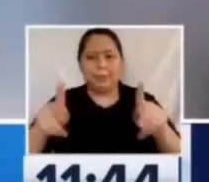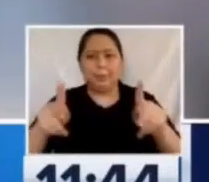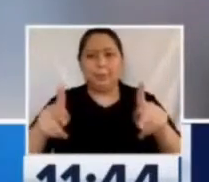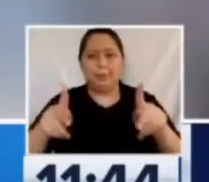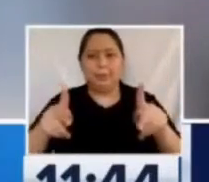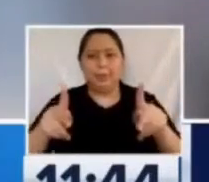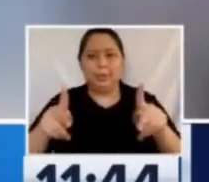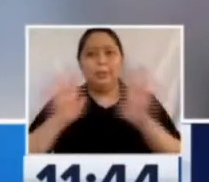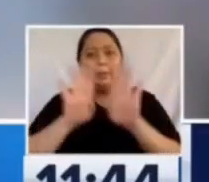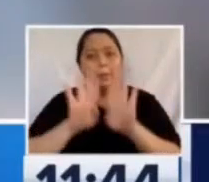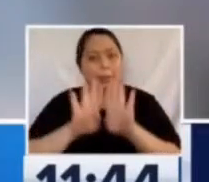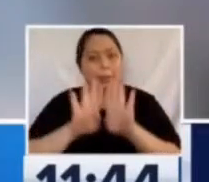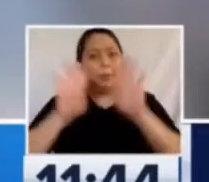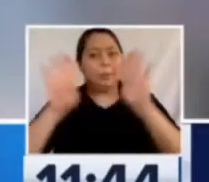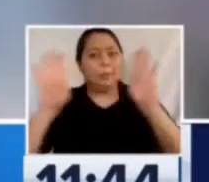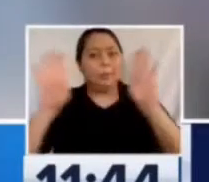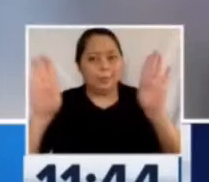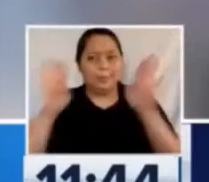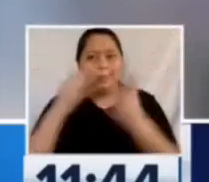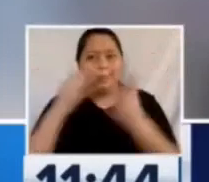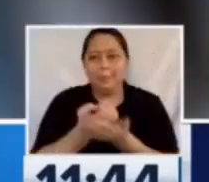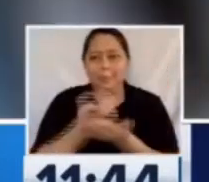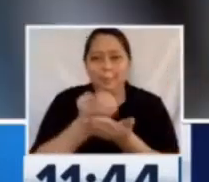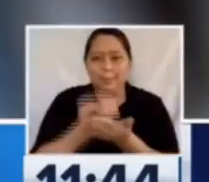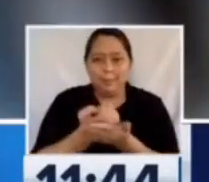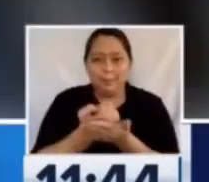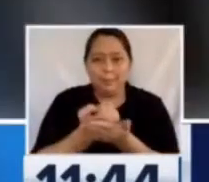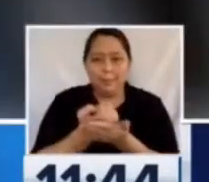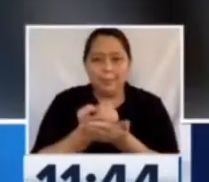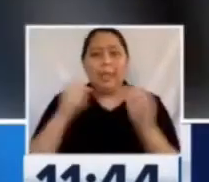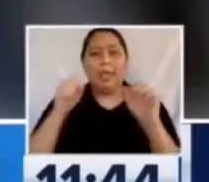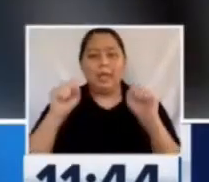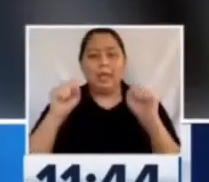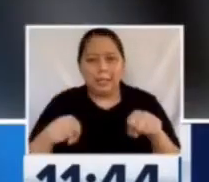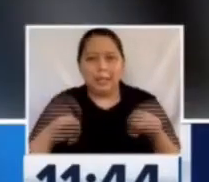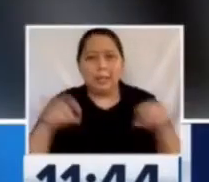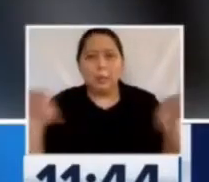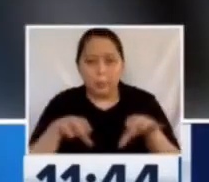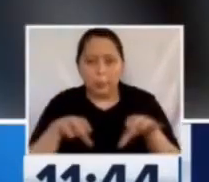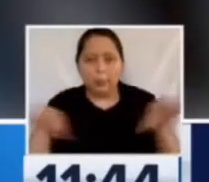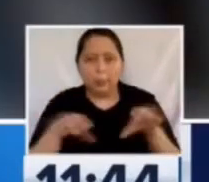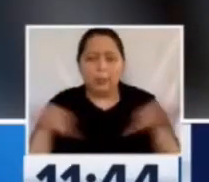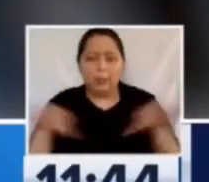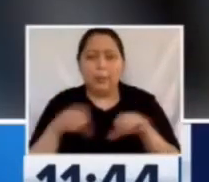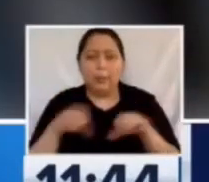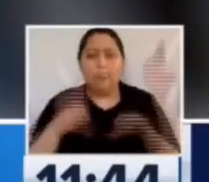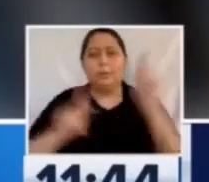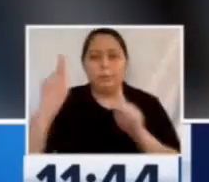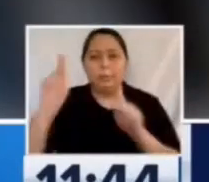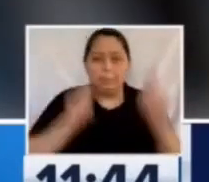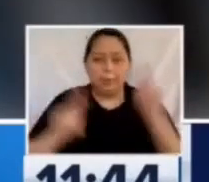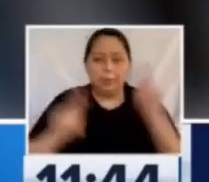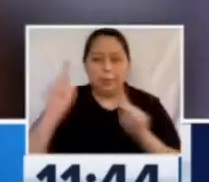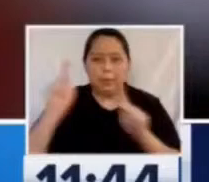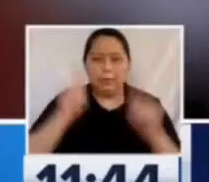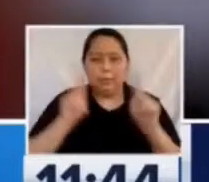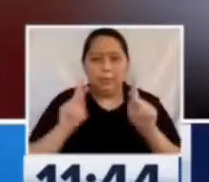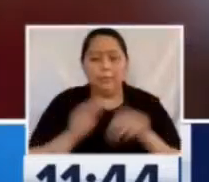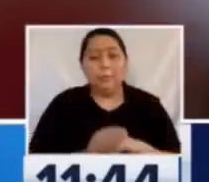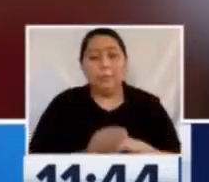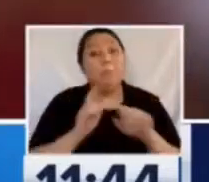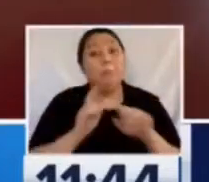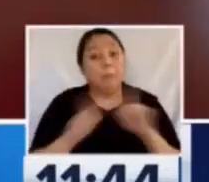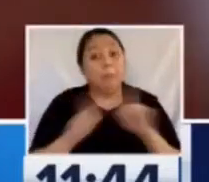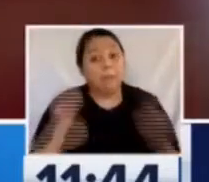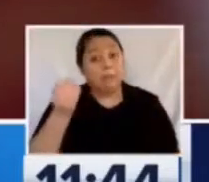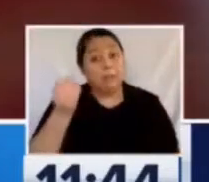sundo, napakahalaga din. So, sa ngayon, nasa pangalawang round na ho kami, lahat ng health center natin sa lungsod ng Taguig,